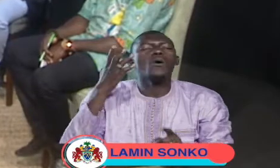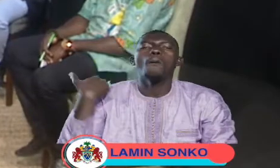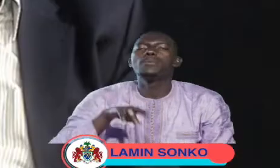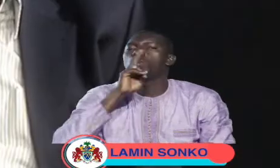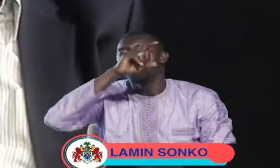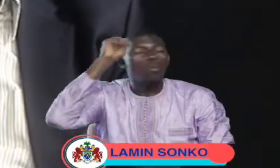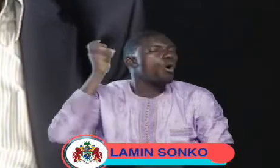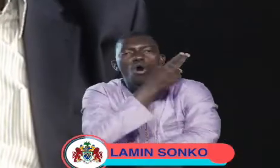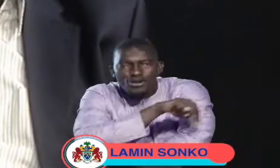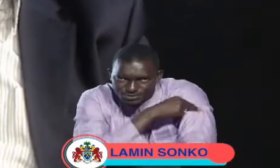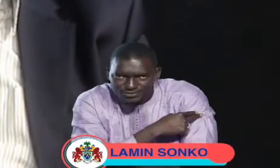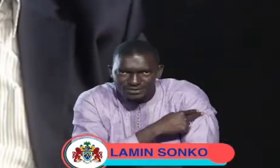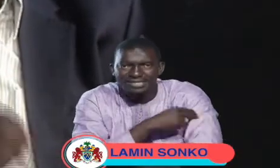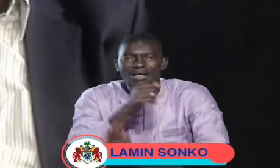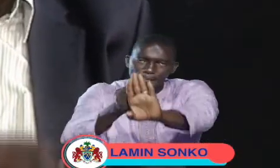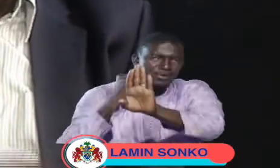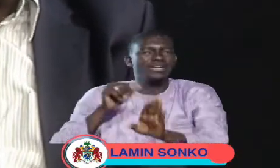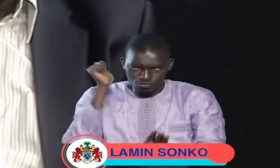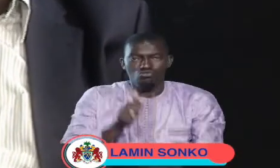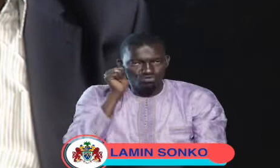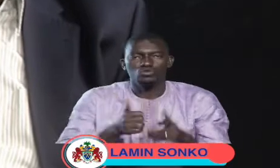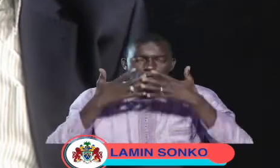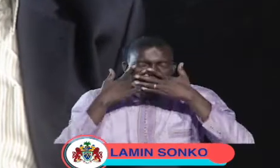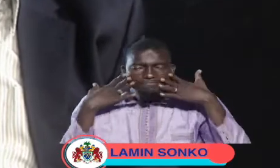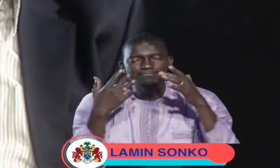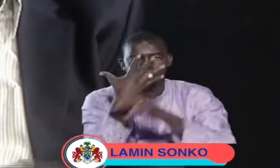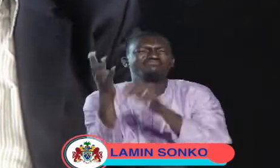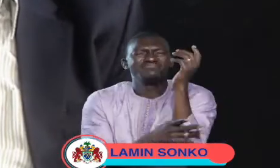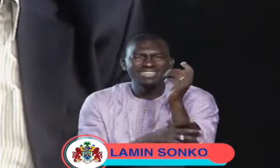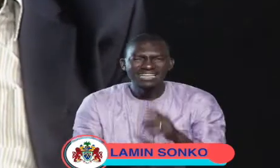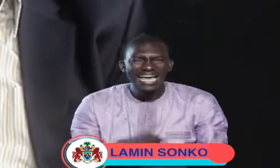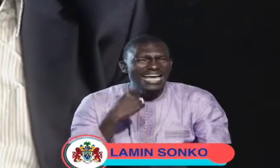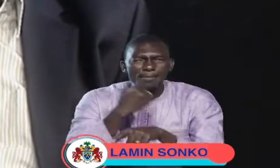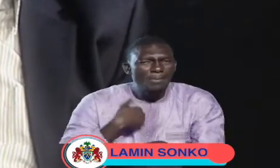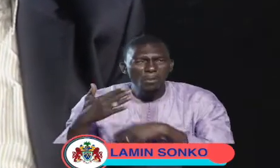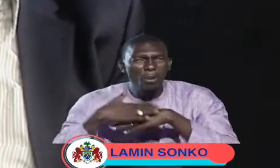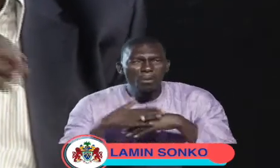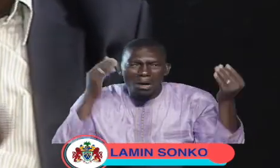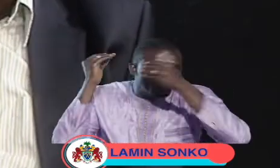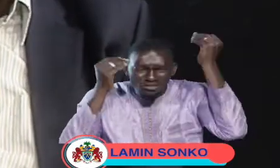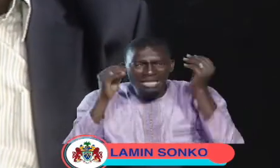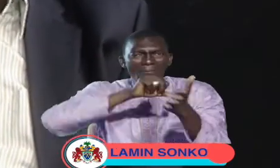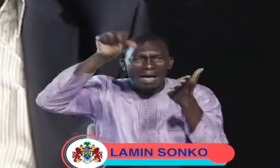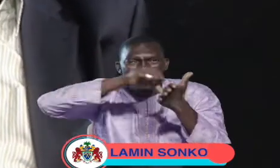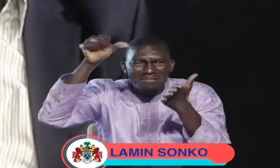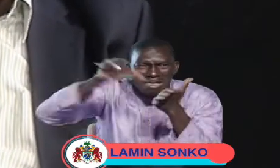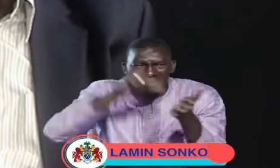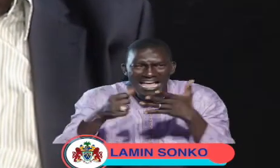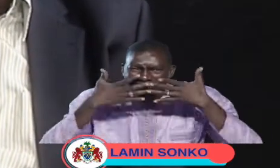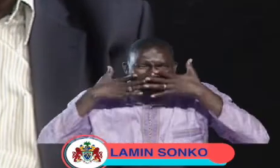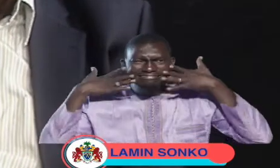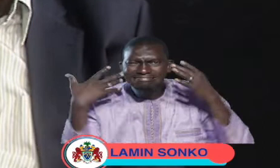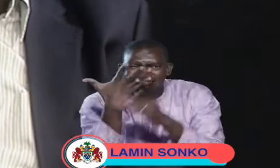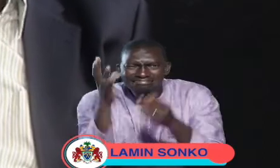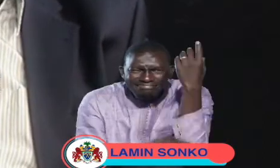dafa ñoo pour ño xamne dañu wara liggéey fo xamne fofu la ñi am fièvre fofu lañu wara nekk ni ngi dañu wara loolu lañu wara xam waye bagage bo xamne ñoo na fi té WHO